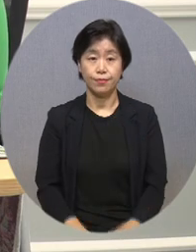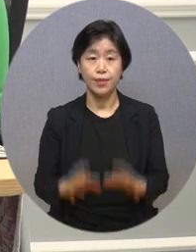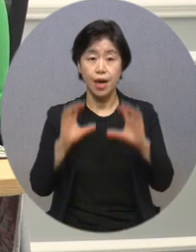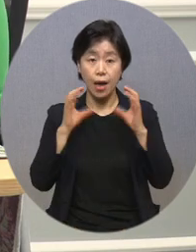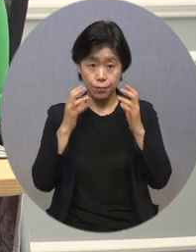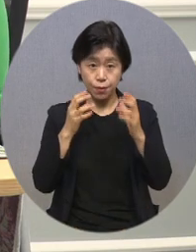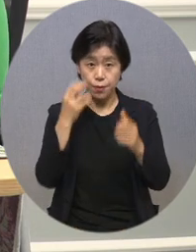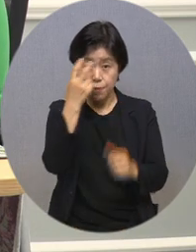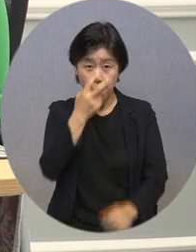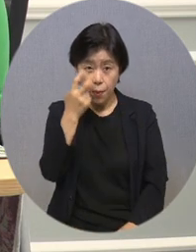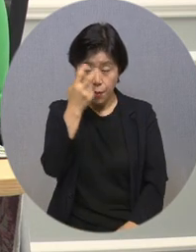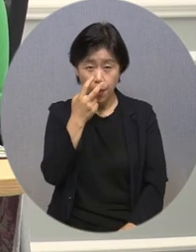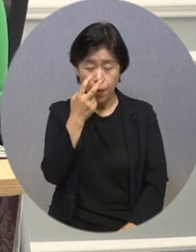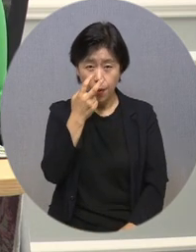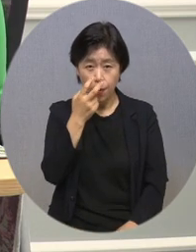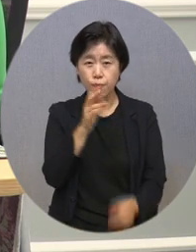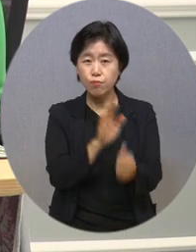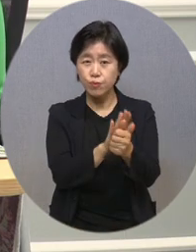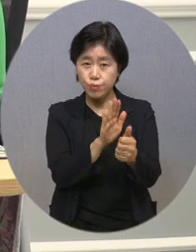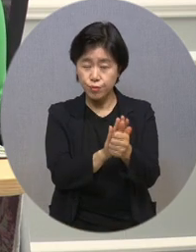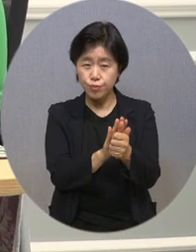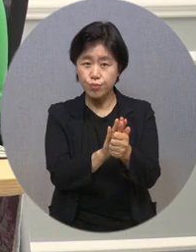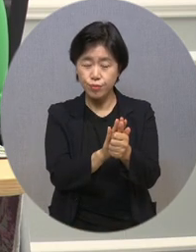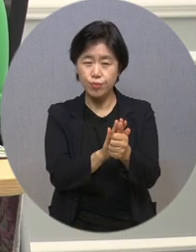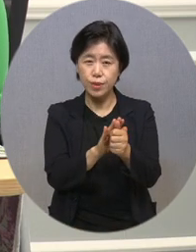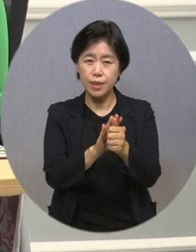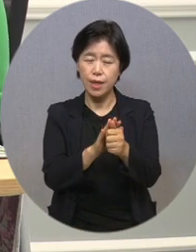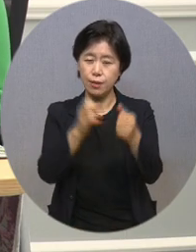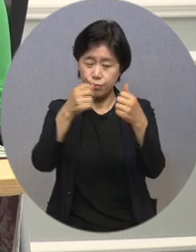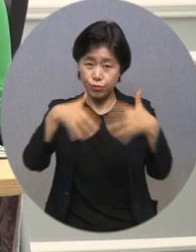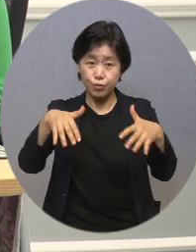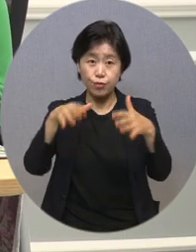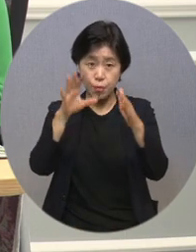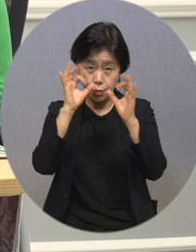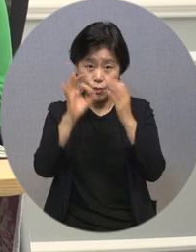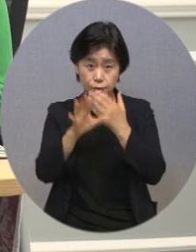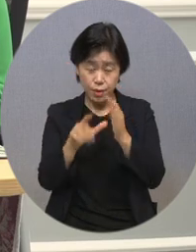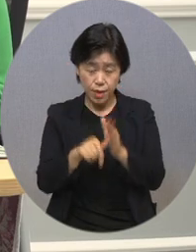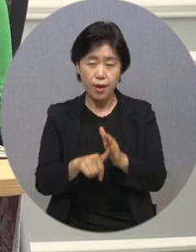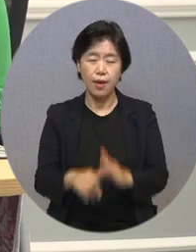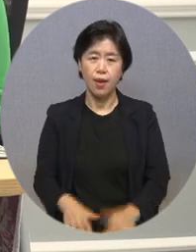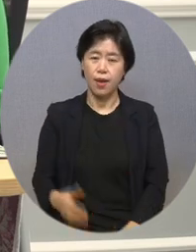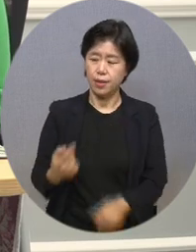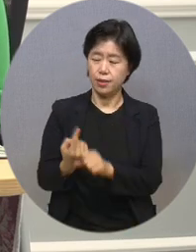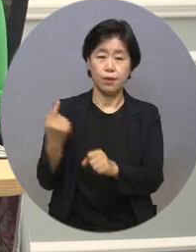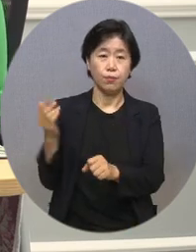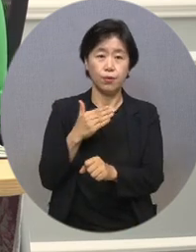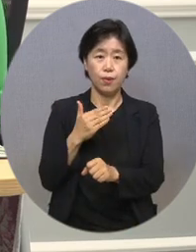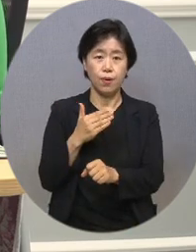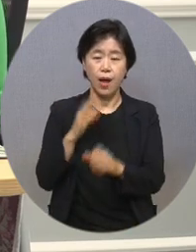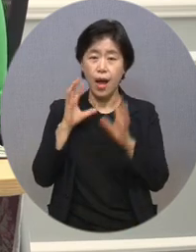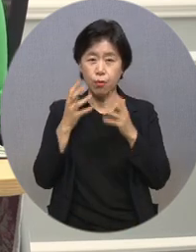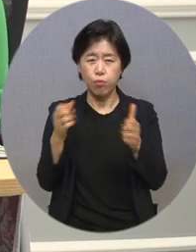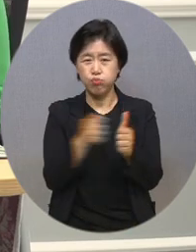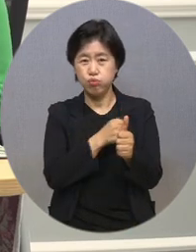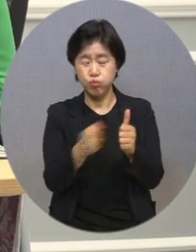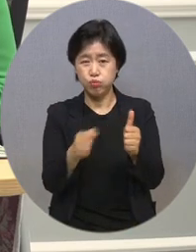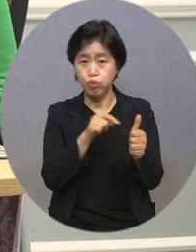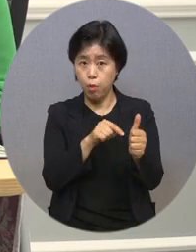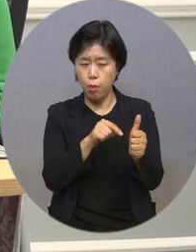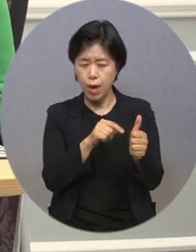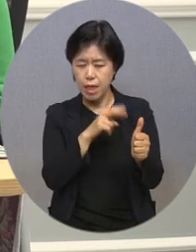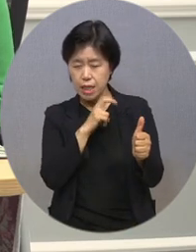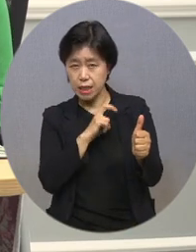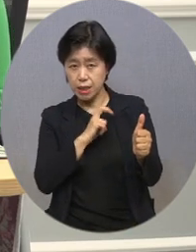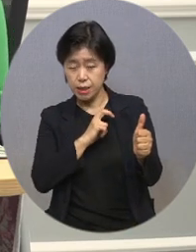아동복 보호 전달 체계에 있어서 작년부터 아동학대가 발생을 했을 때 신고가 접수되면